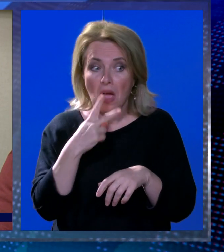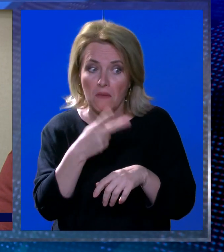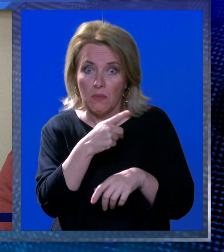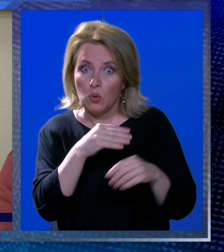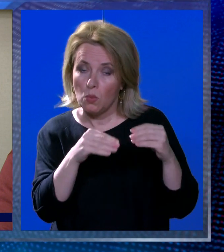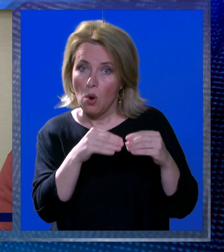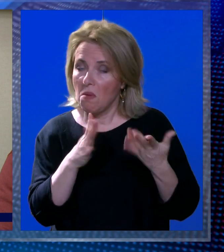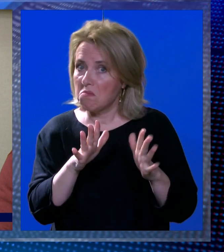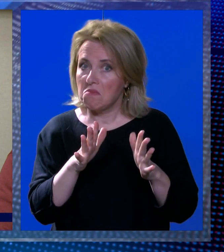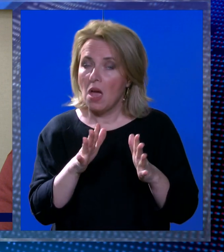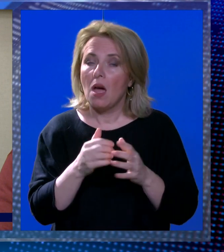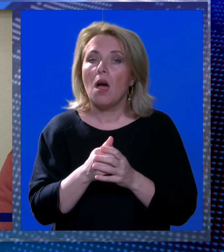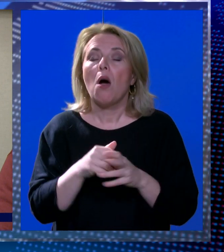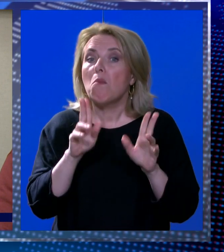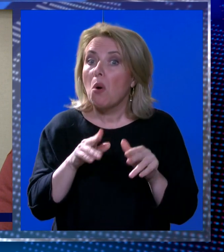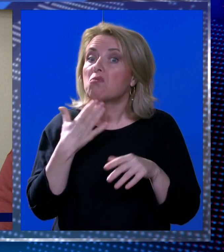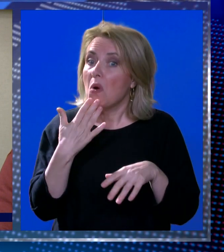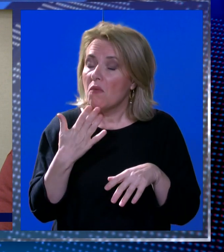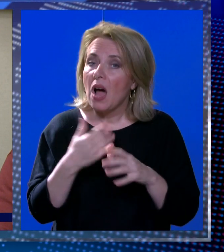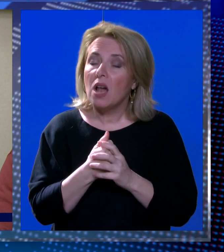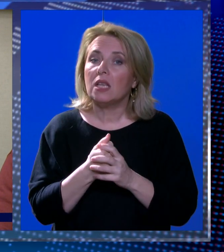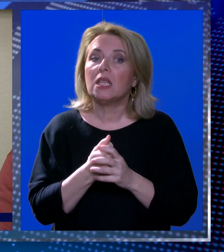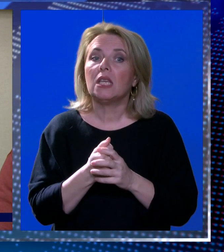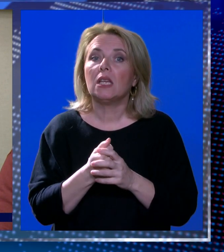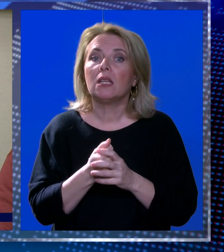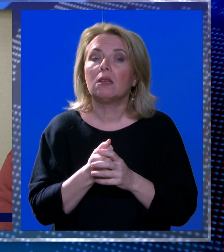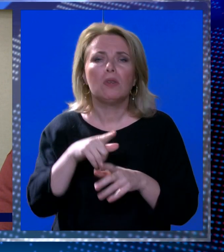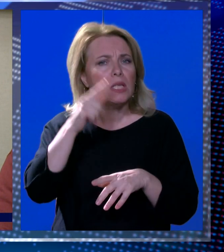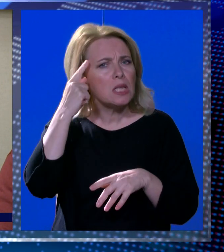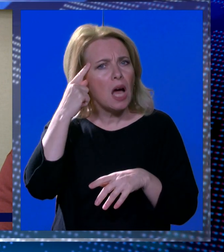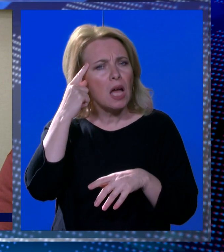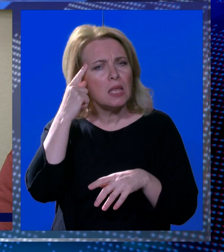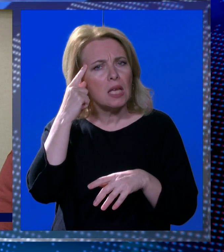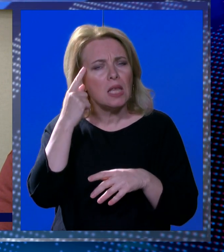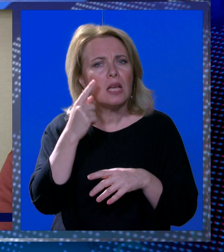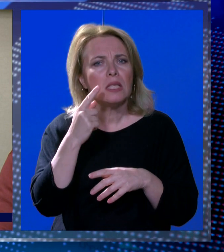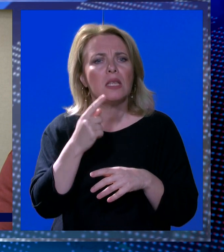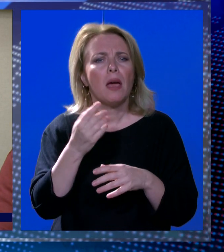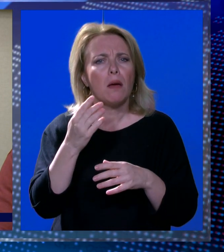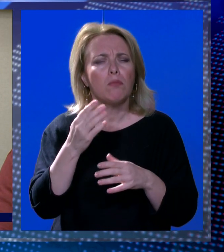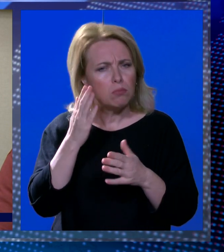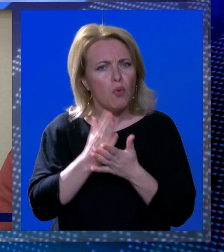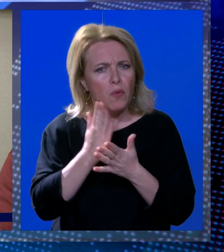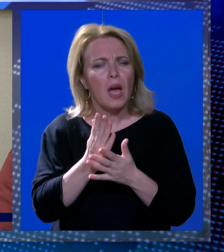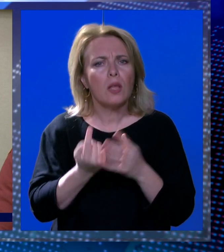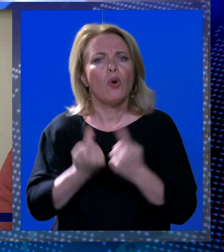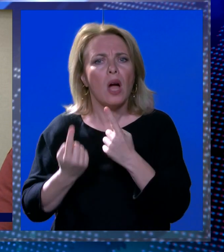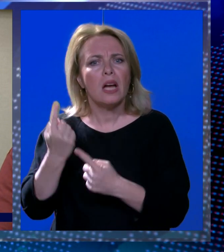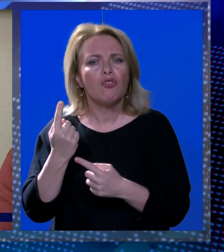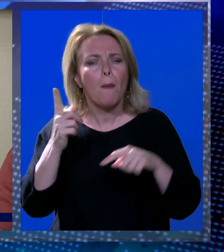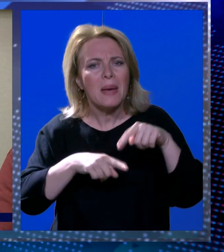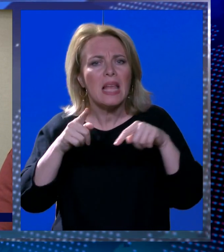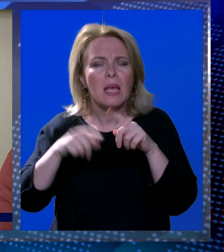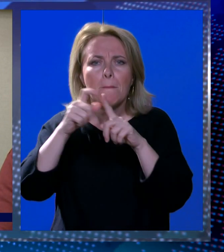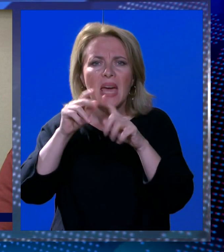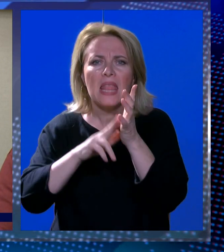mi tu ne vidimo nikakvih problema, čak se mogu pohvaliti da je, vi znate da obično se događa u penalizacije na